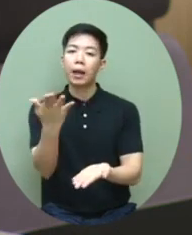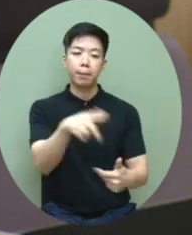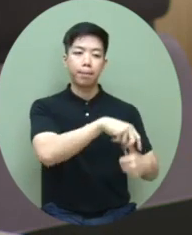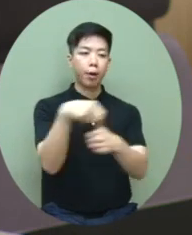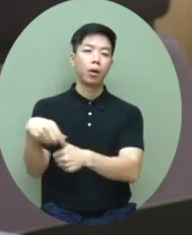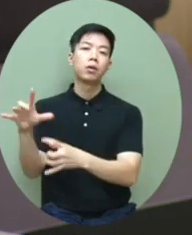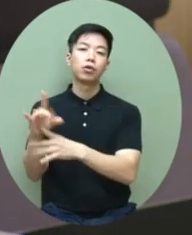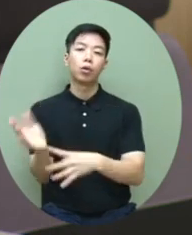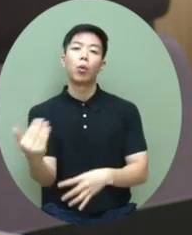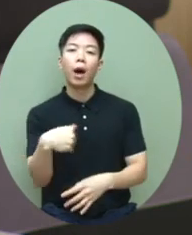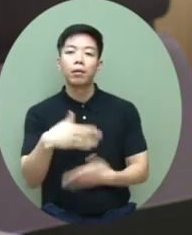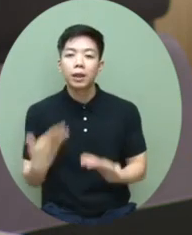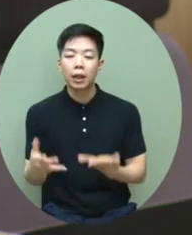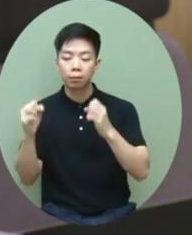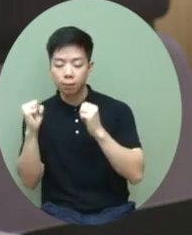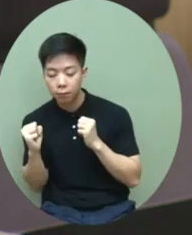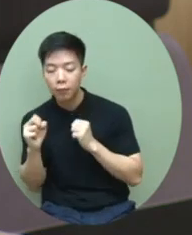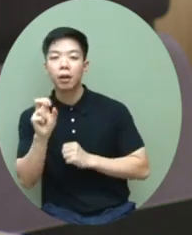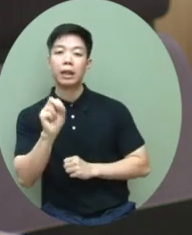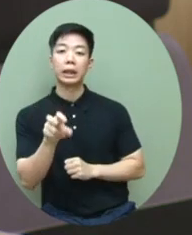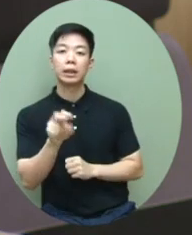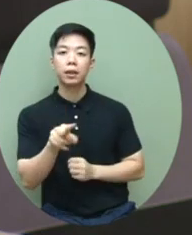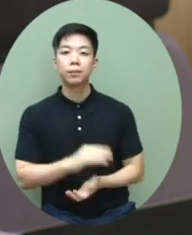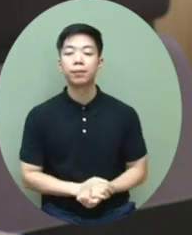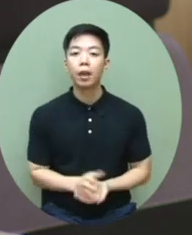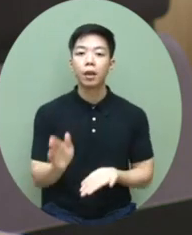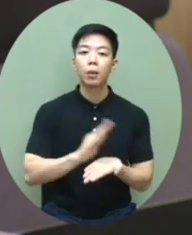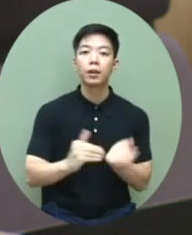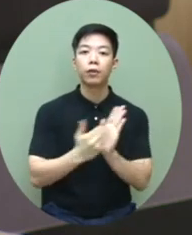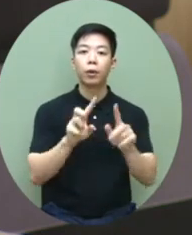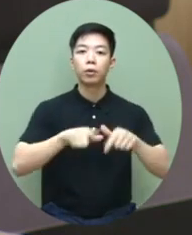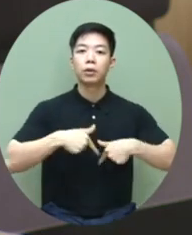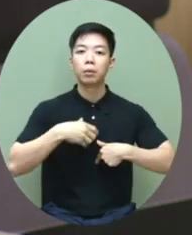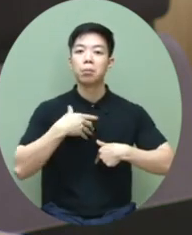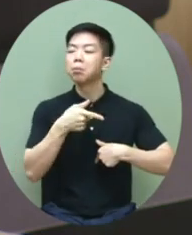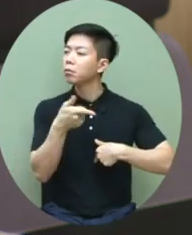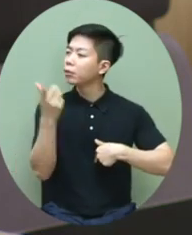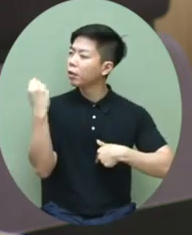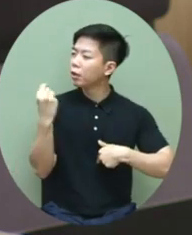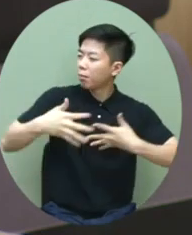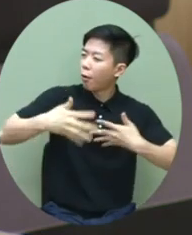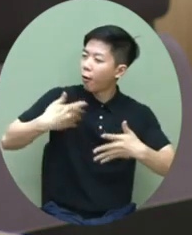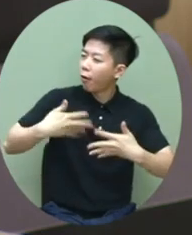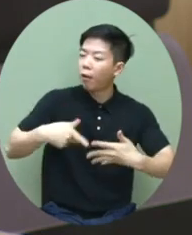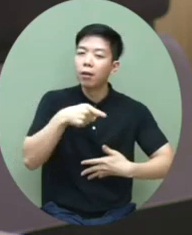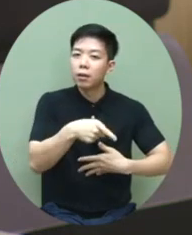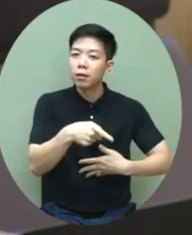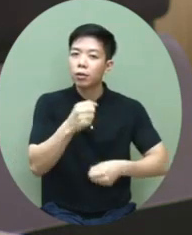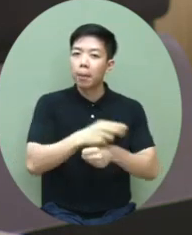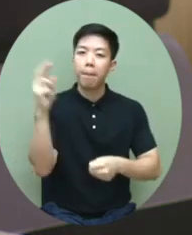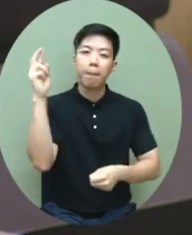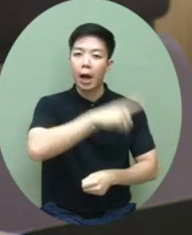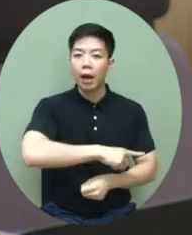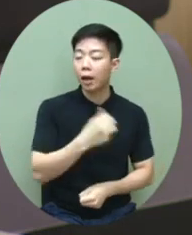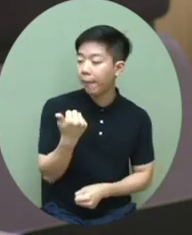篙灣嗰度，咁而家都未走到嘅。想問一下 CHP 係咪因為即係呢排太多人確診，人手不足而發生咗呢一啲事